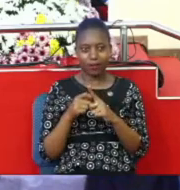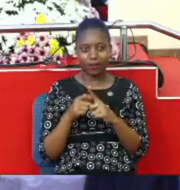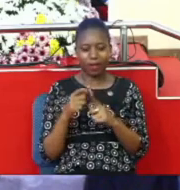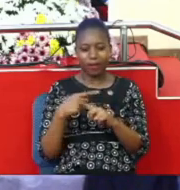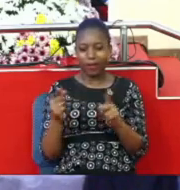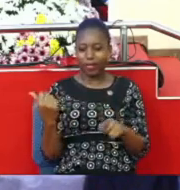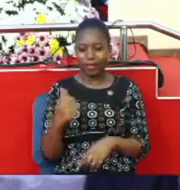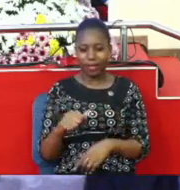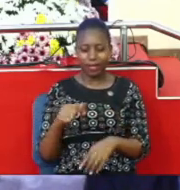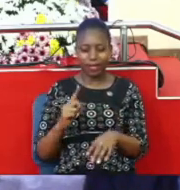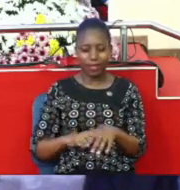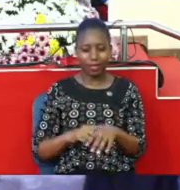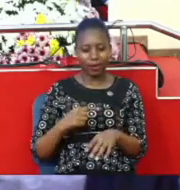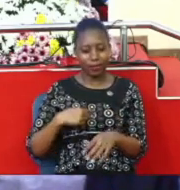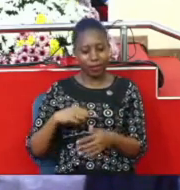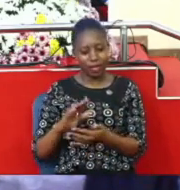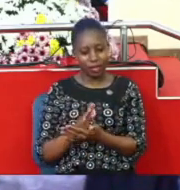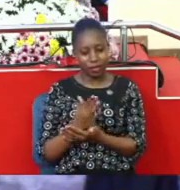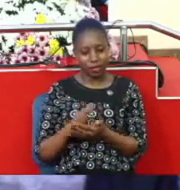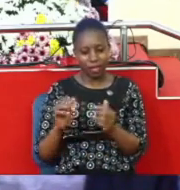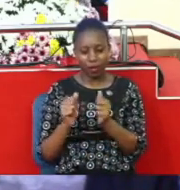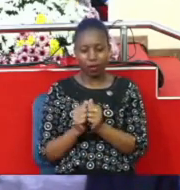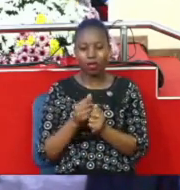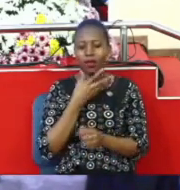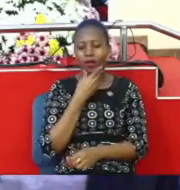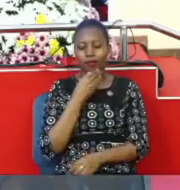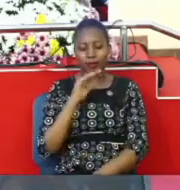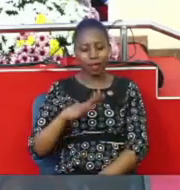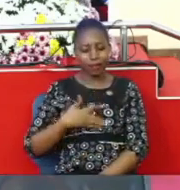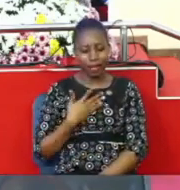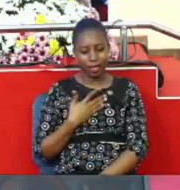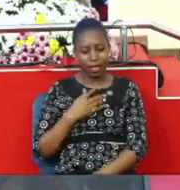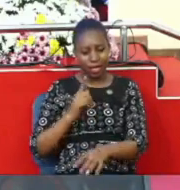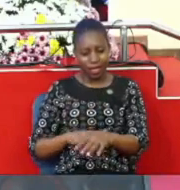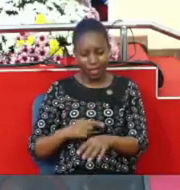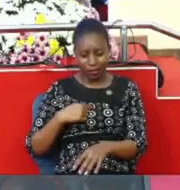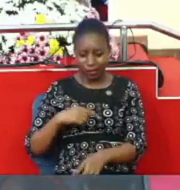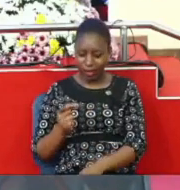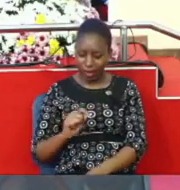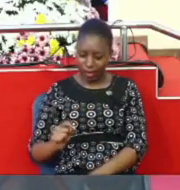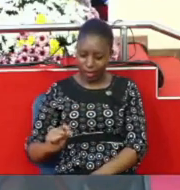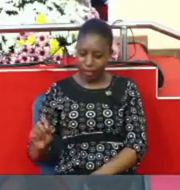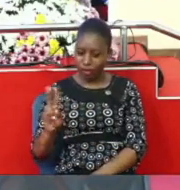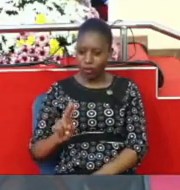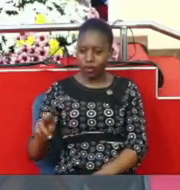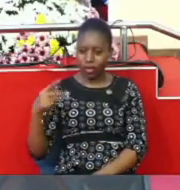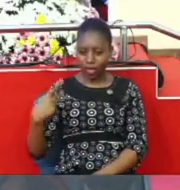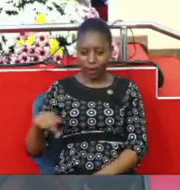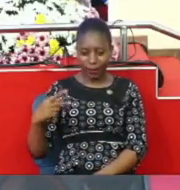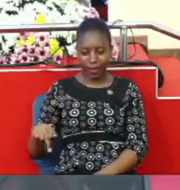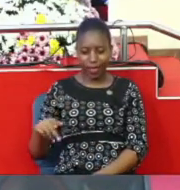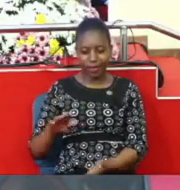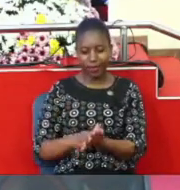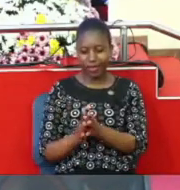kila wakati nikimwambia baba, when you write with a pen, ukiandika kwa kalamu ya rangi, it writes so well. Inaandika vizuri sana. And what you write is